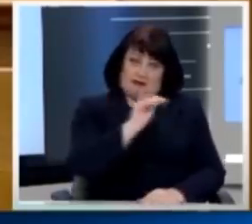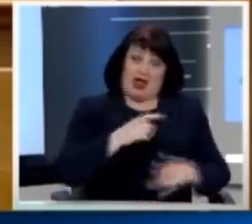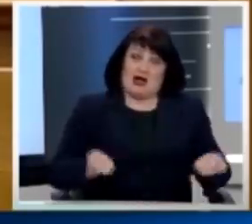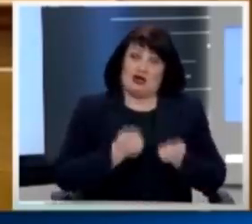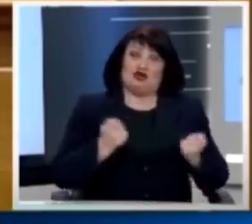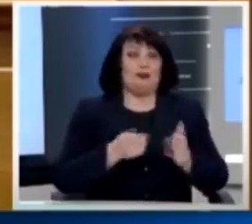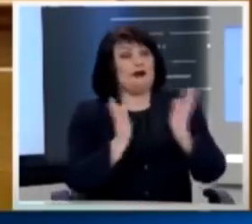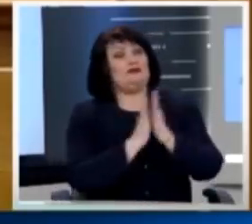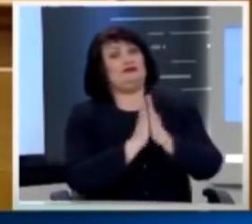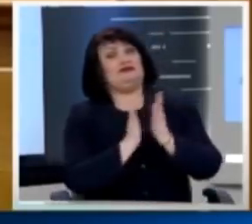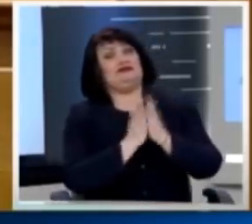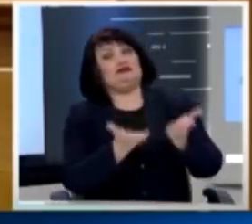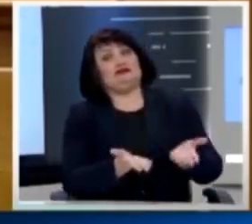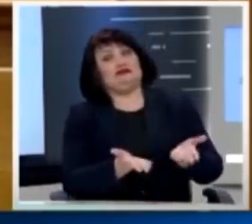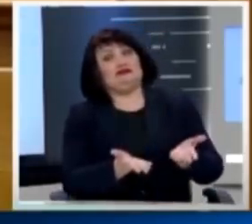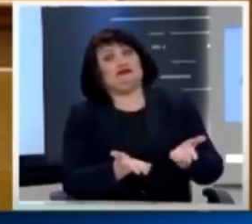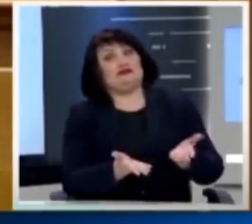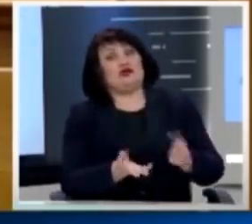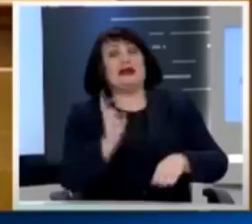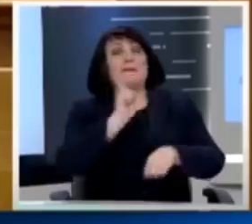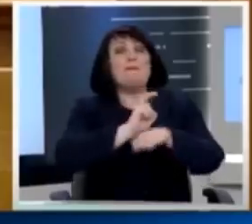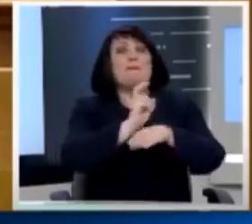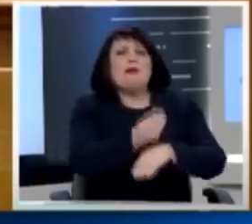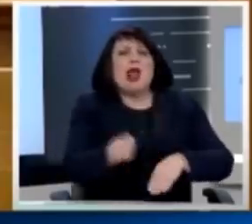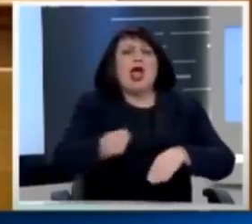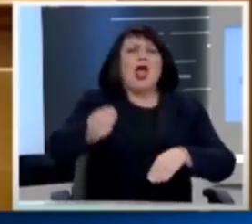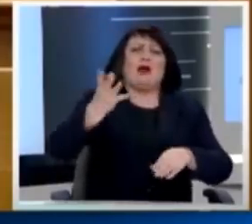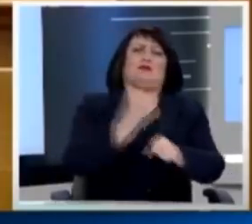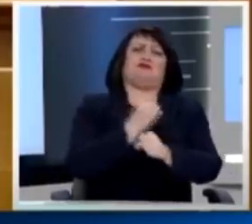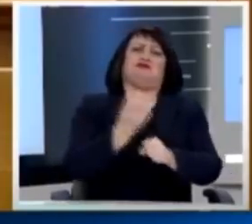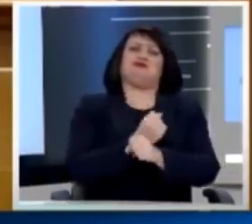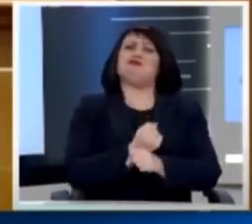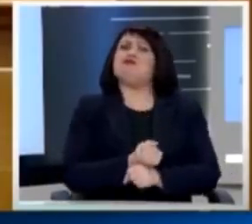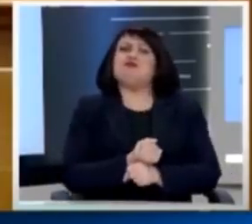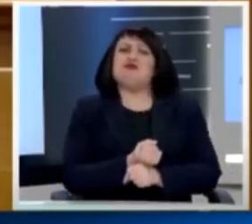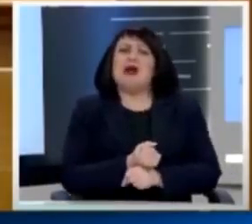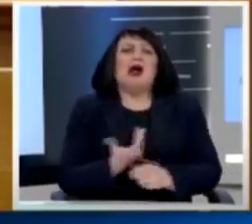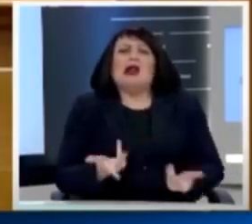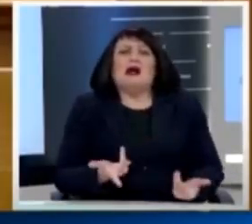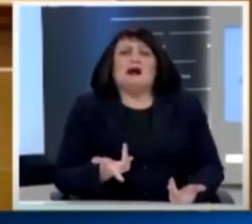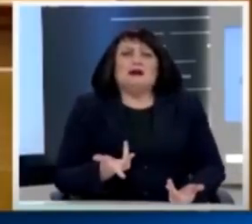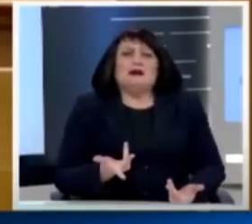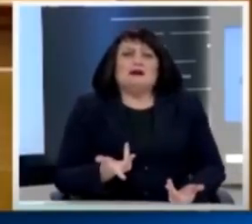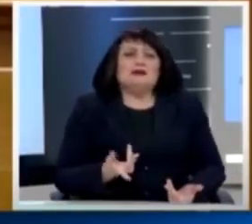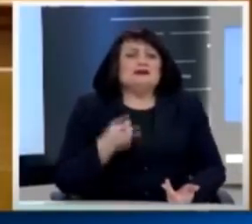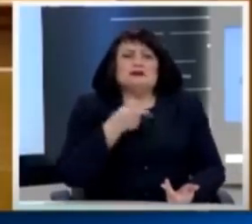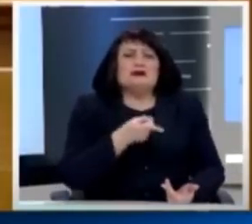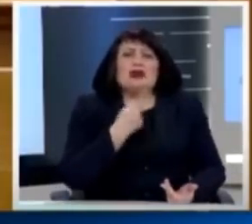να χειροκροτήσουν τα μεγάλα πλεονάσματα που έχετε πετύχει, συσκοτίζοντας πως